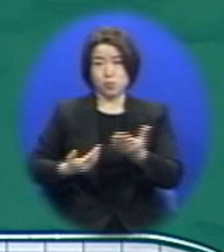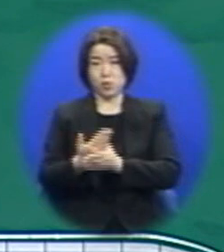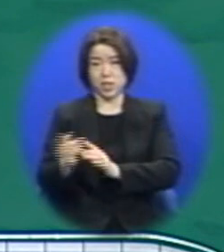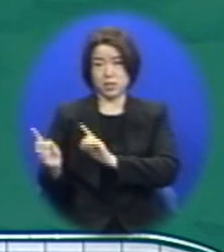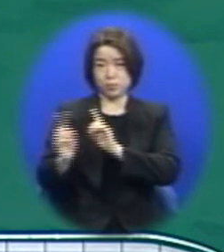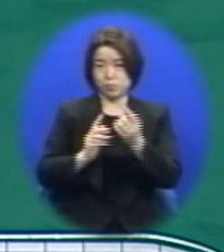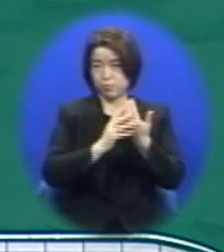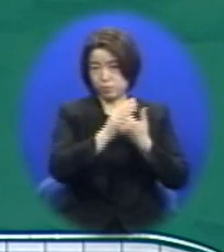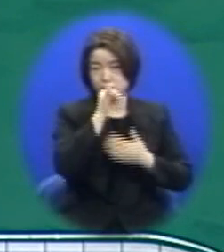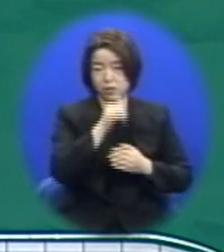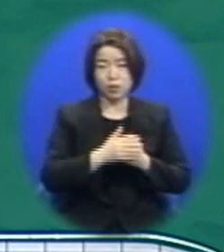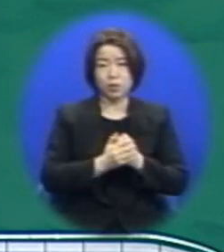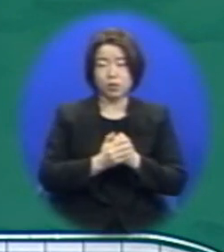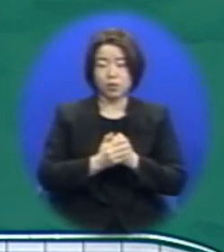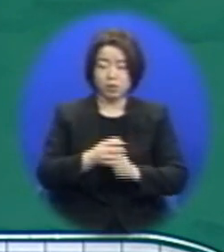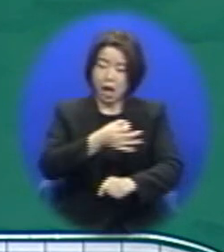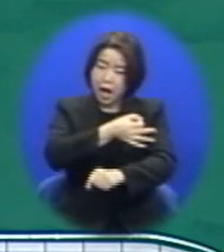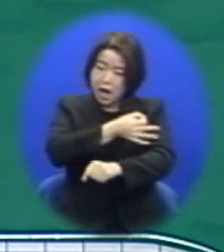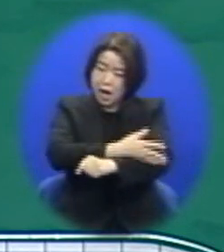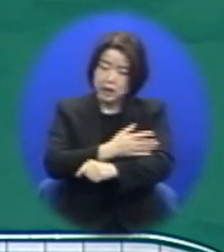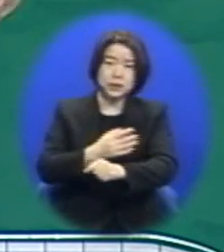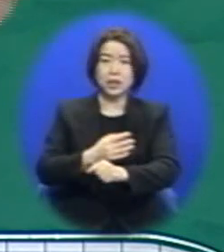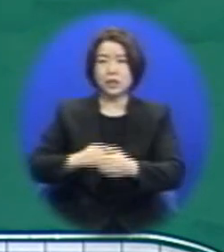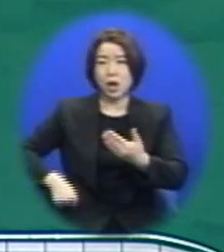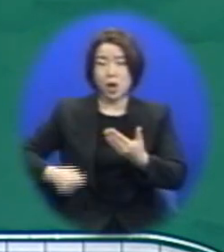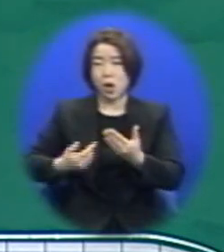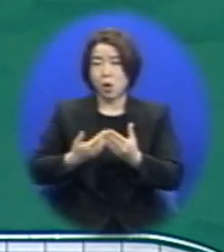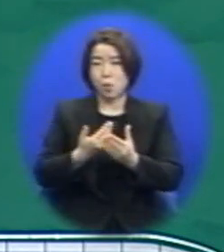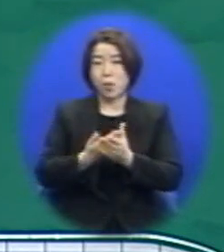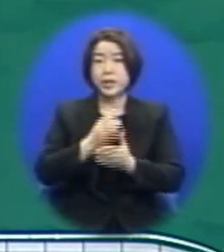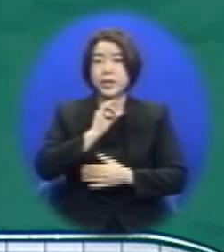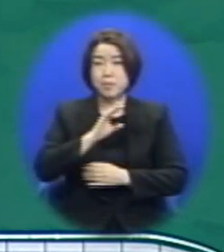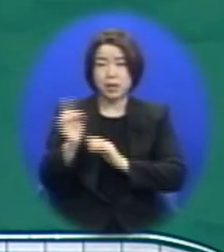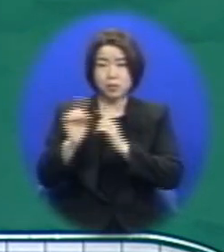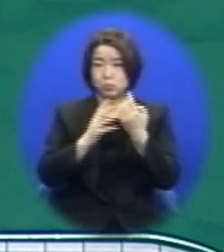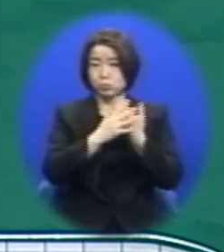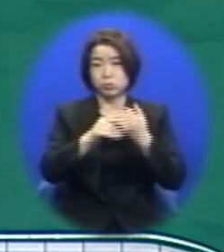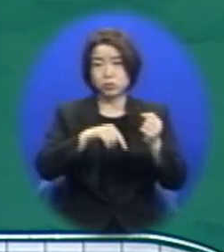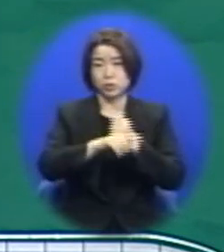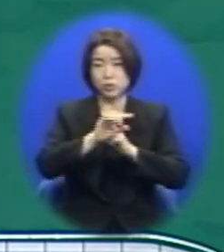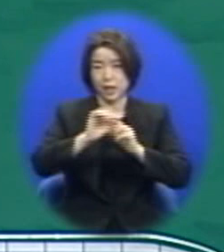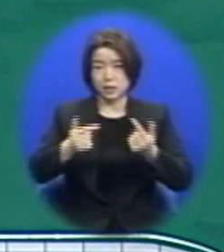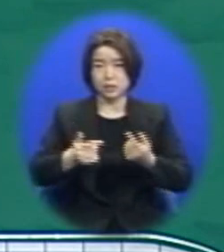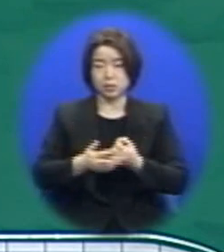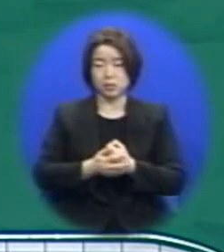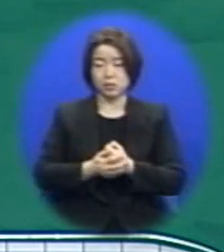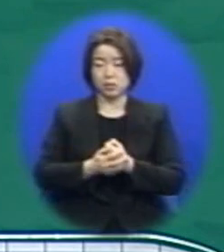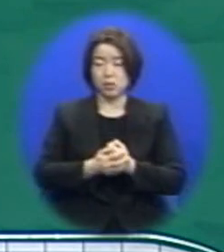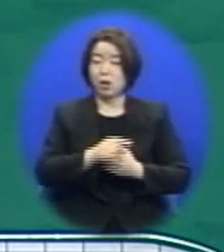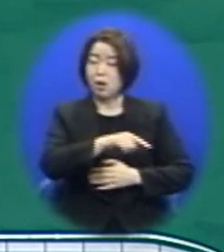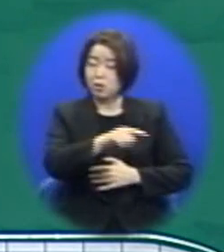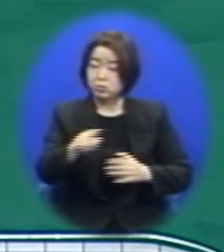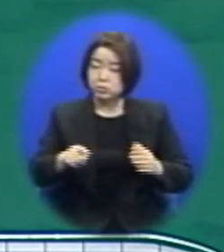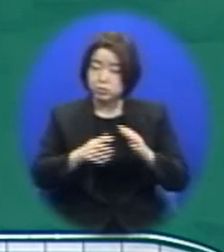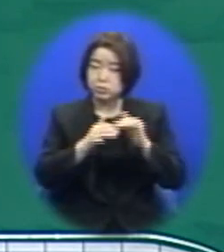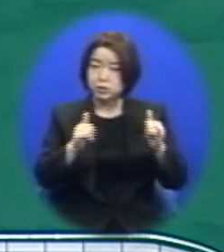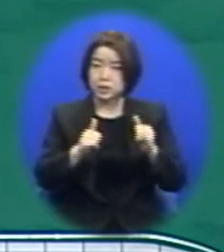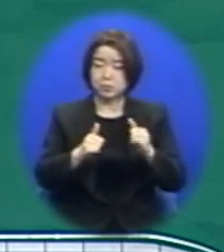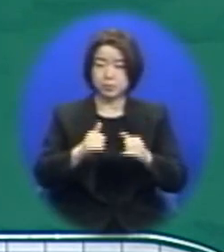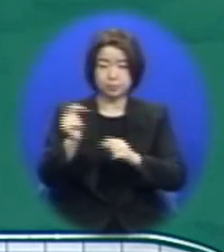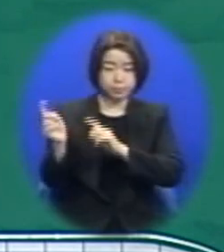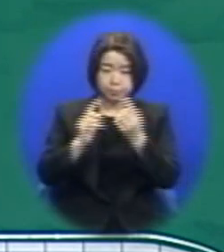단순한 회개만이 부흥의 이유는 아니었어요. 그들은 집회 때 또 예배